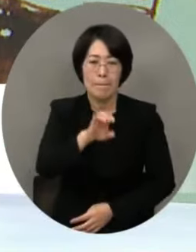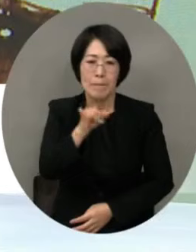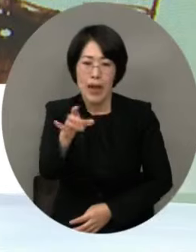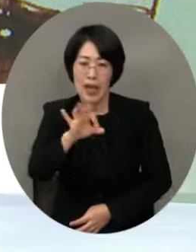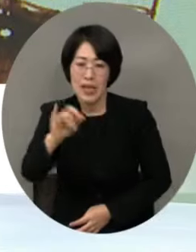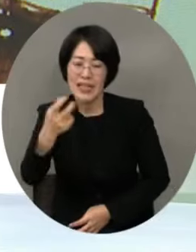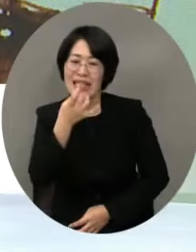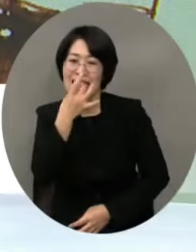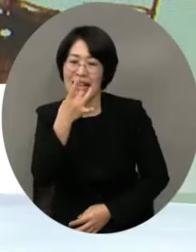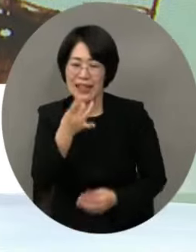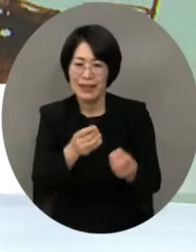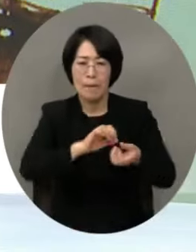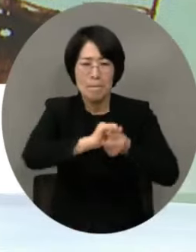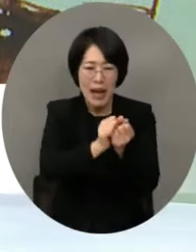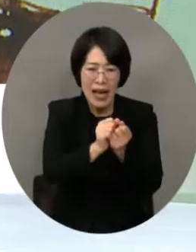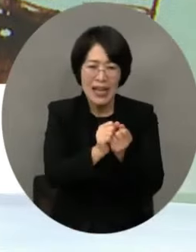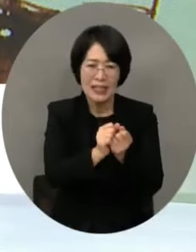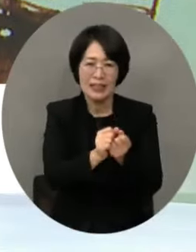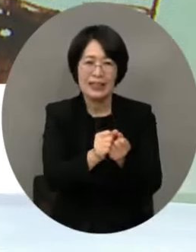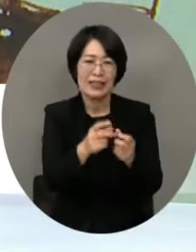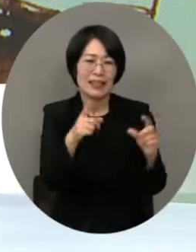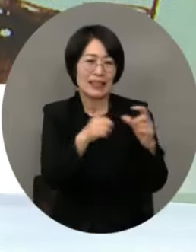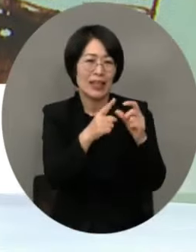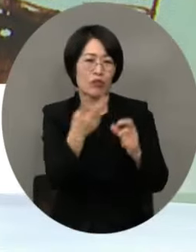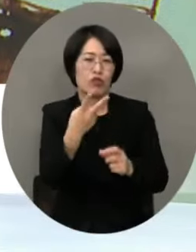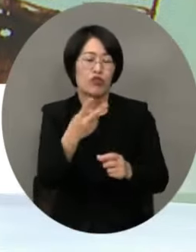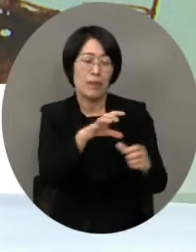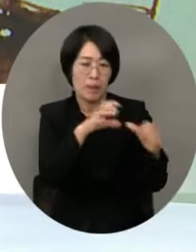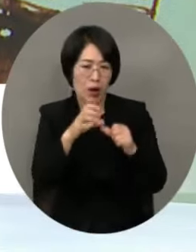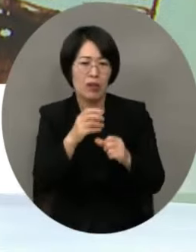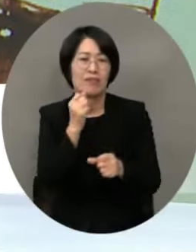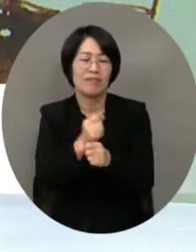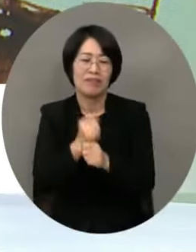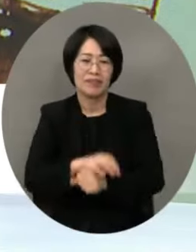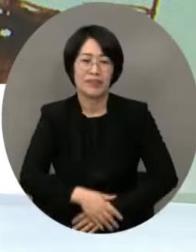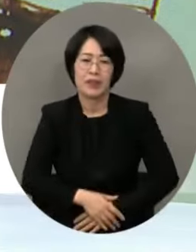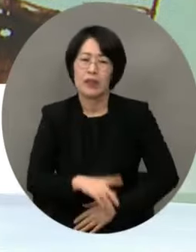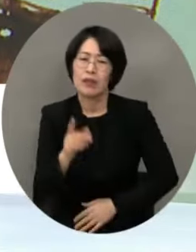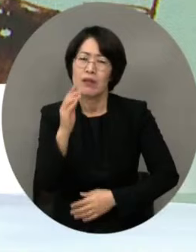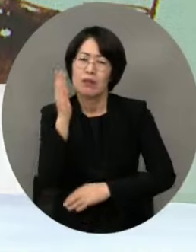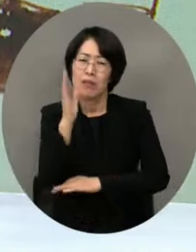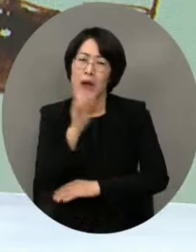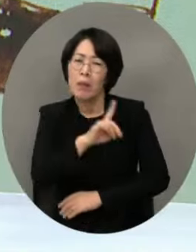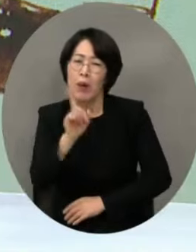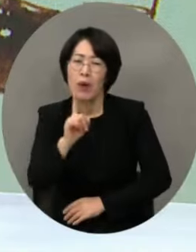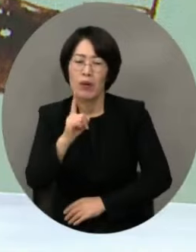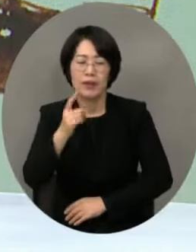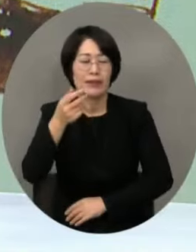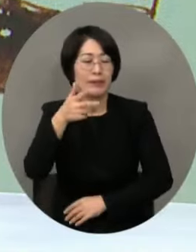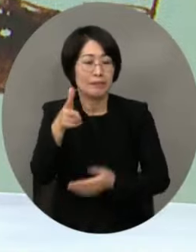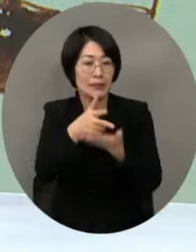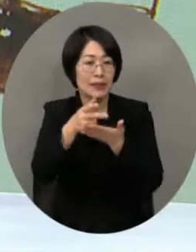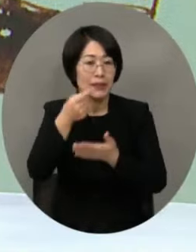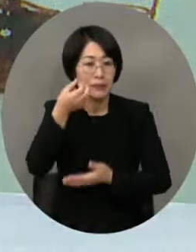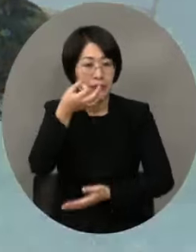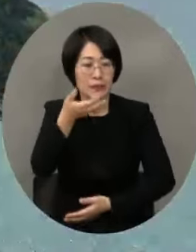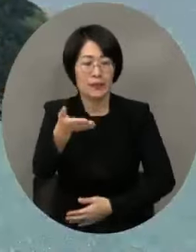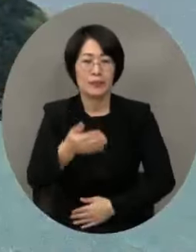막걸리 앞글자를 따서 명명한 축제 이름인데요 어떤 사연을 담고 있는지 김윤 기자가